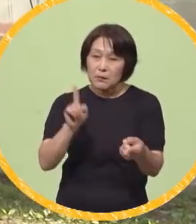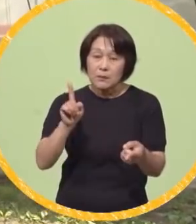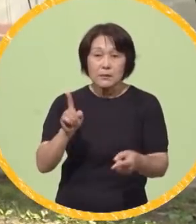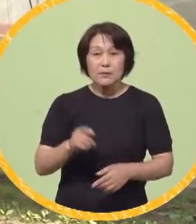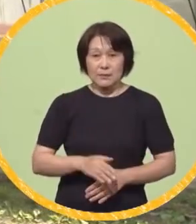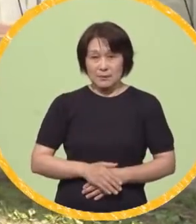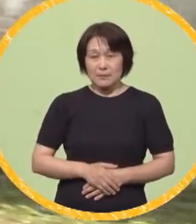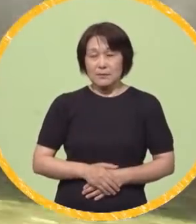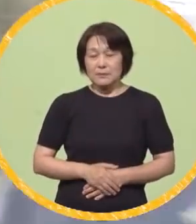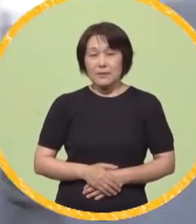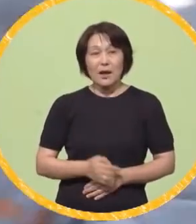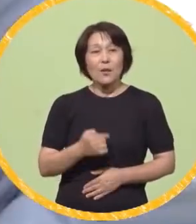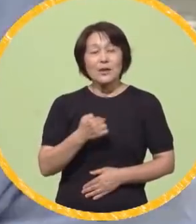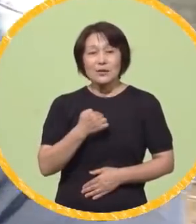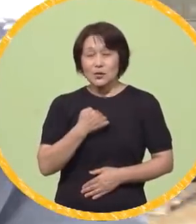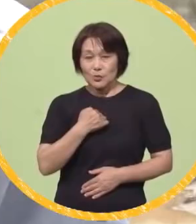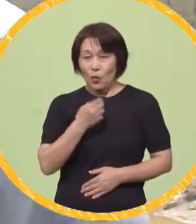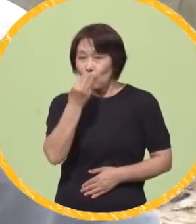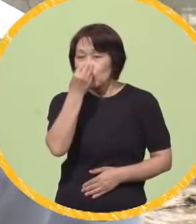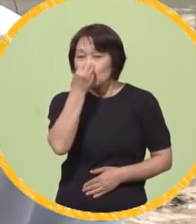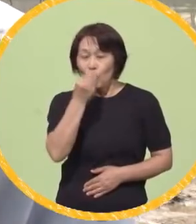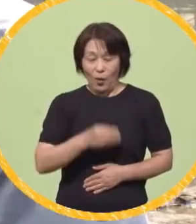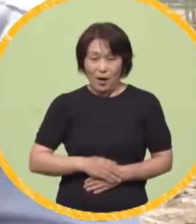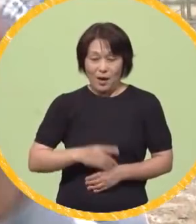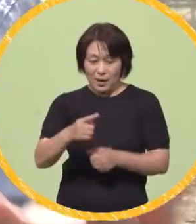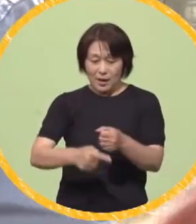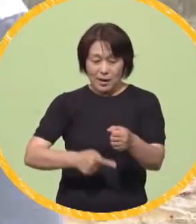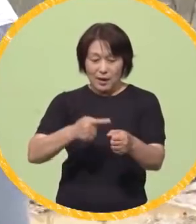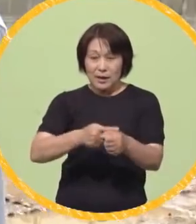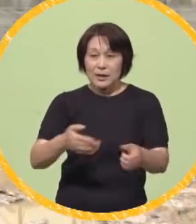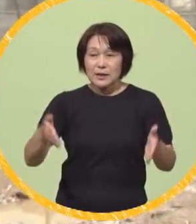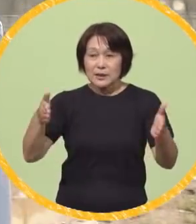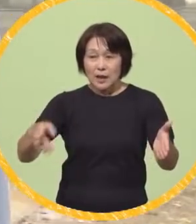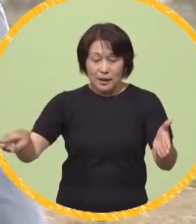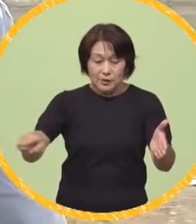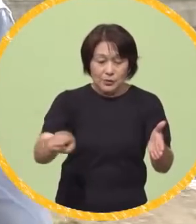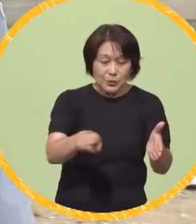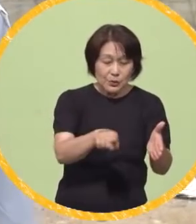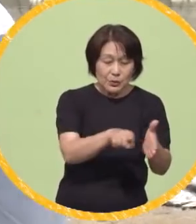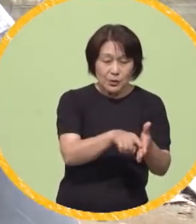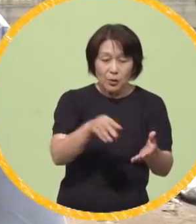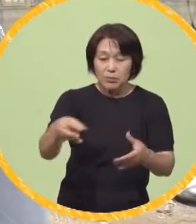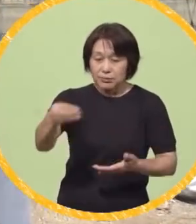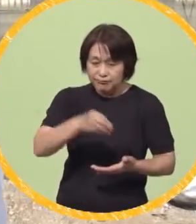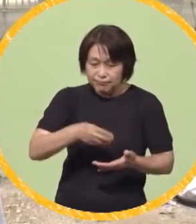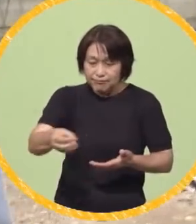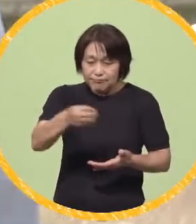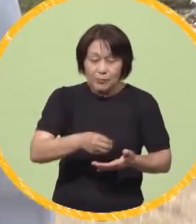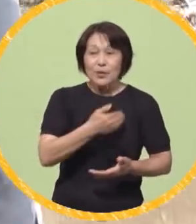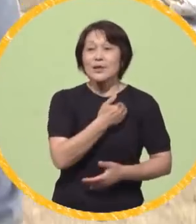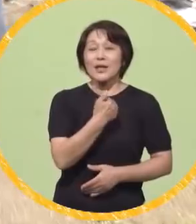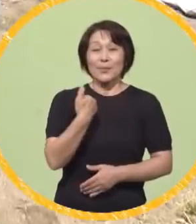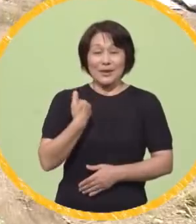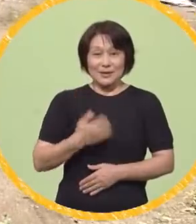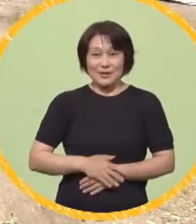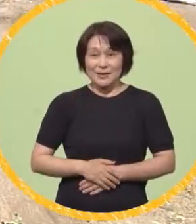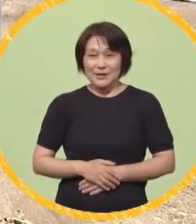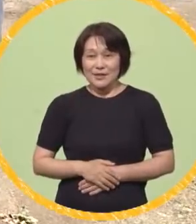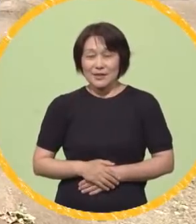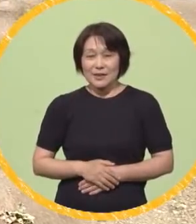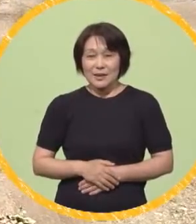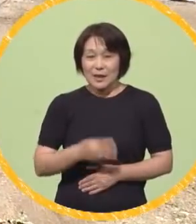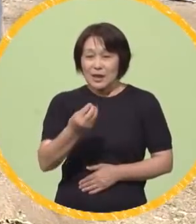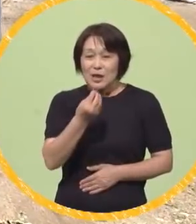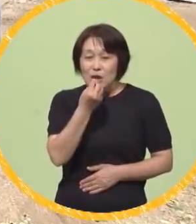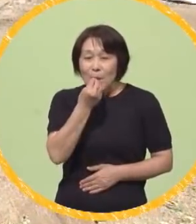そうですね、私どもで栽培しているイチゴは一年中取れる品種なんですね、は い、一年中、はい、い